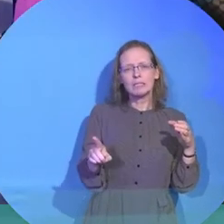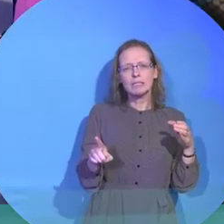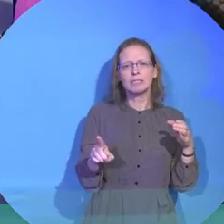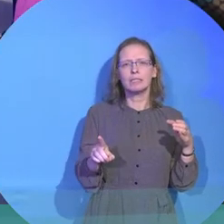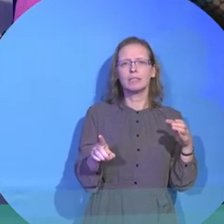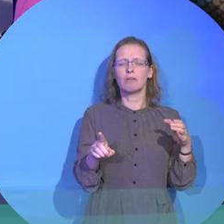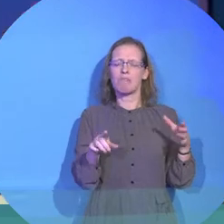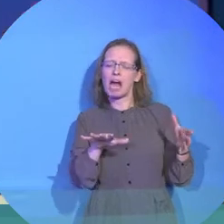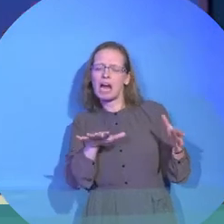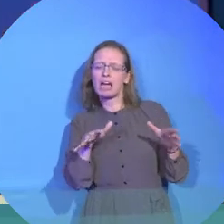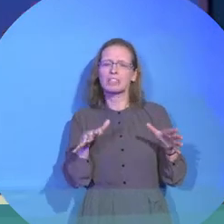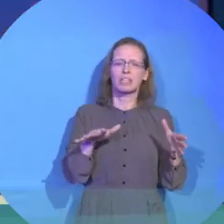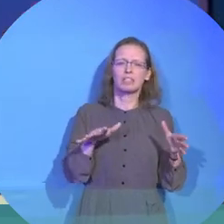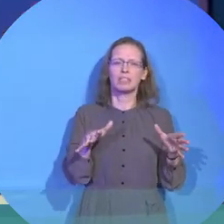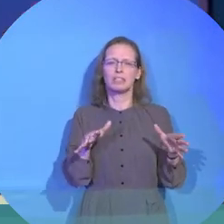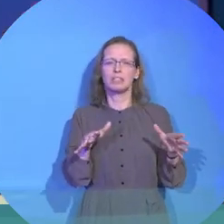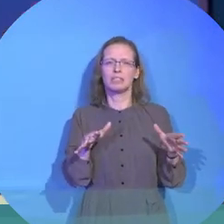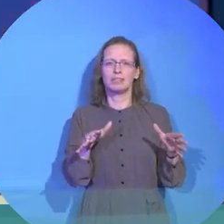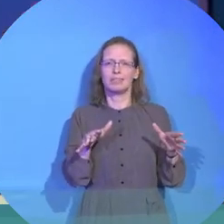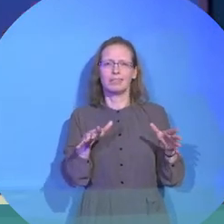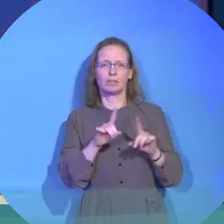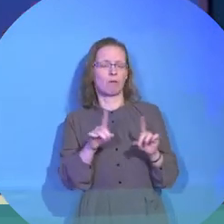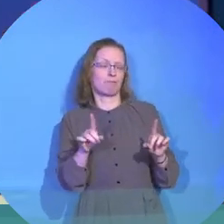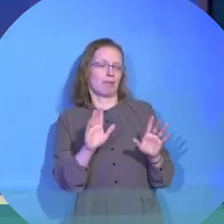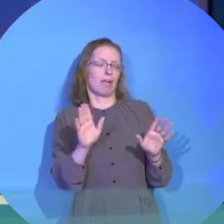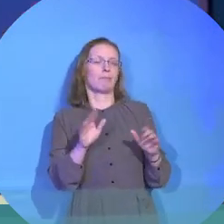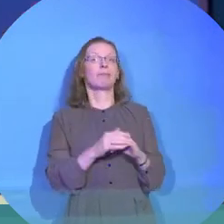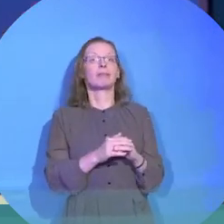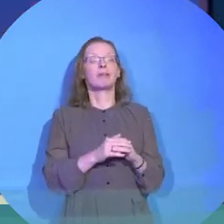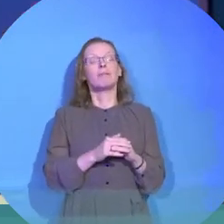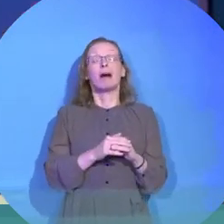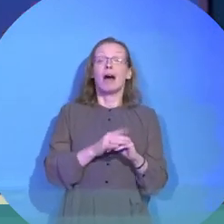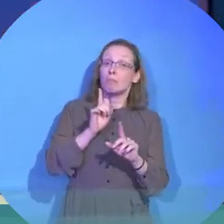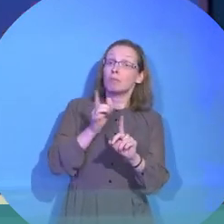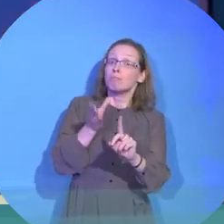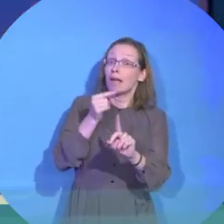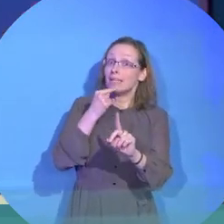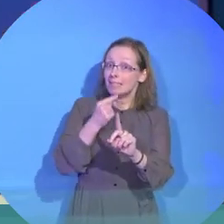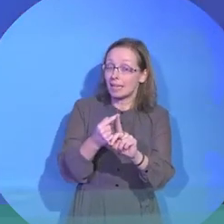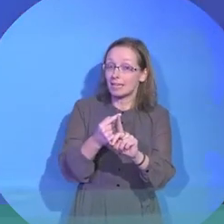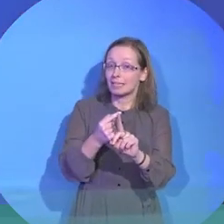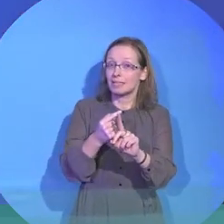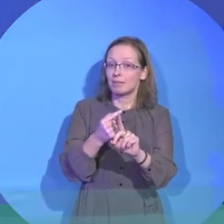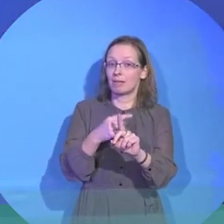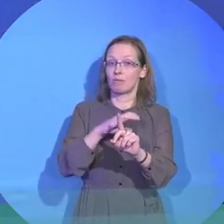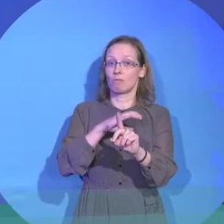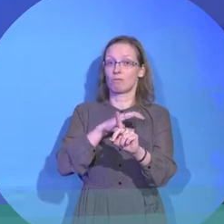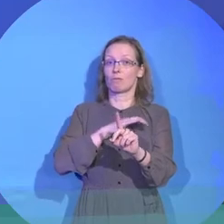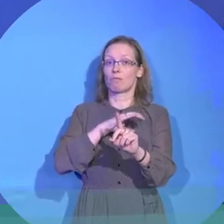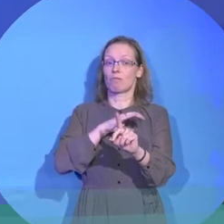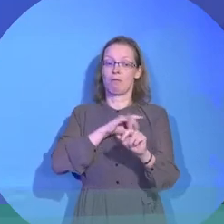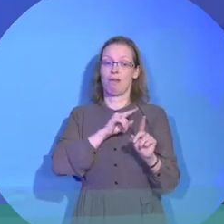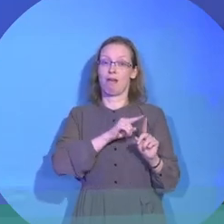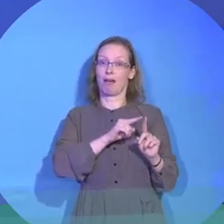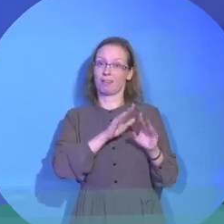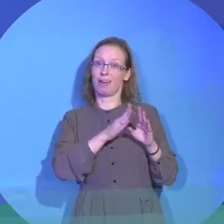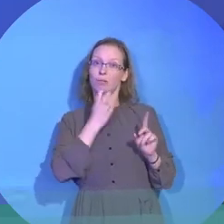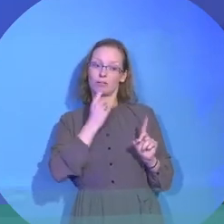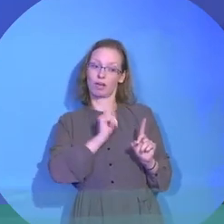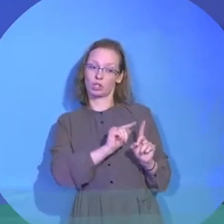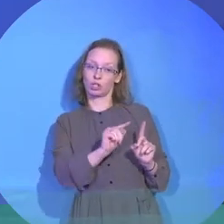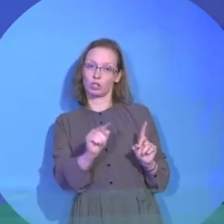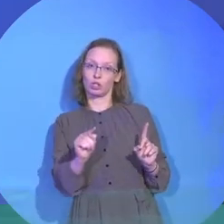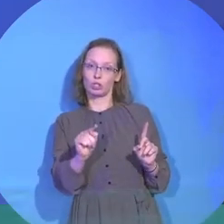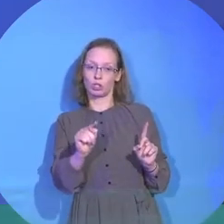aarzeling. Ja, dan kijk dat je is even. Niet zo. Dan kijk je even. Overigens moet ik wel zeggen, ik wil mijn collega's die denken dat abortus een